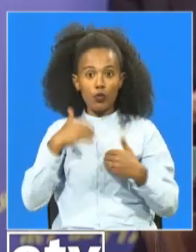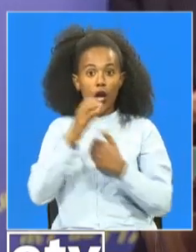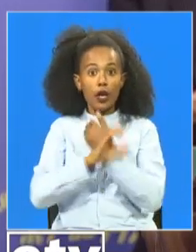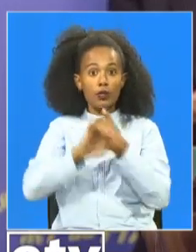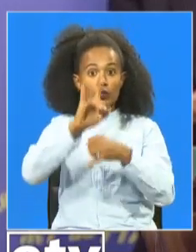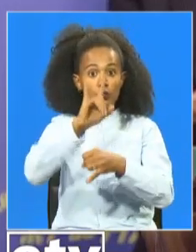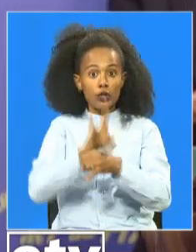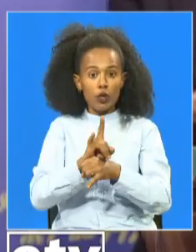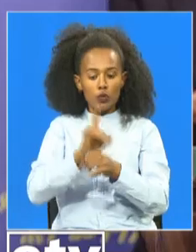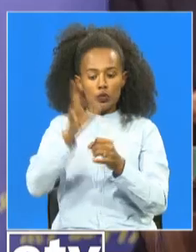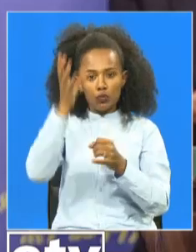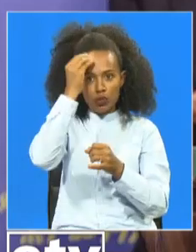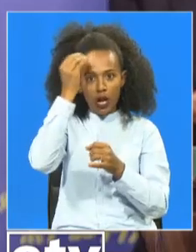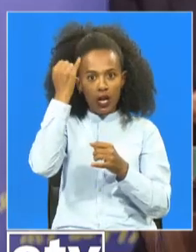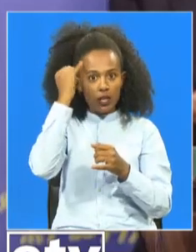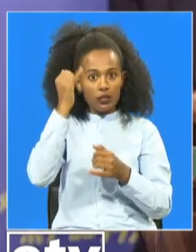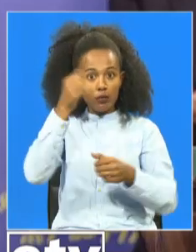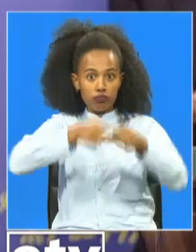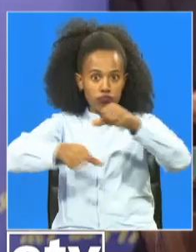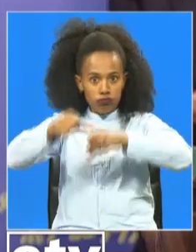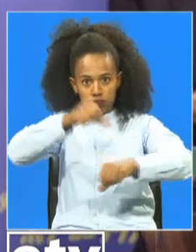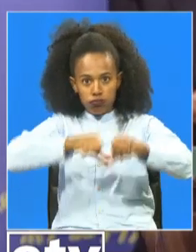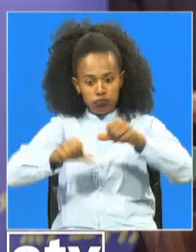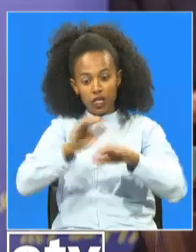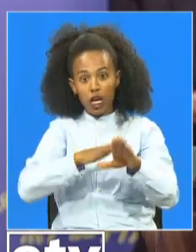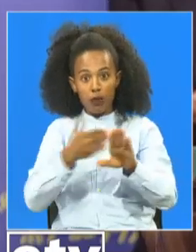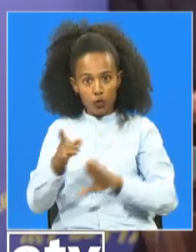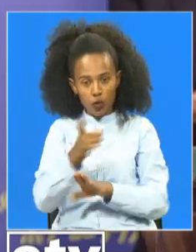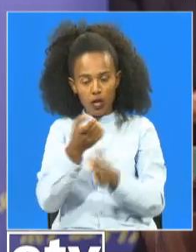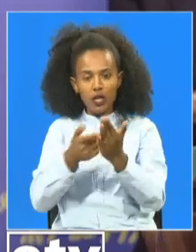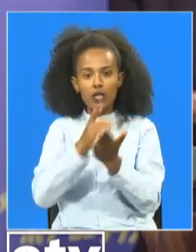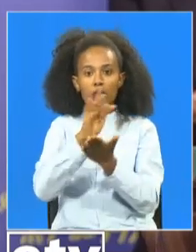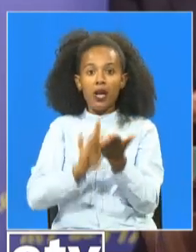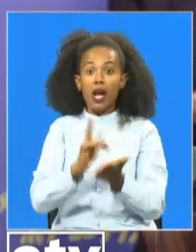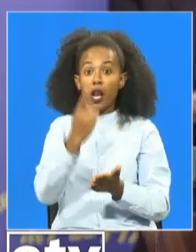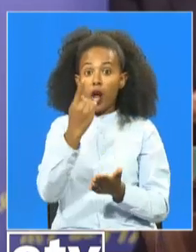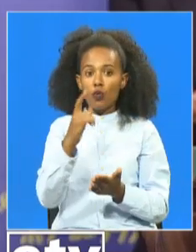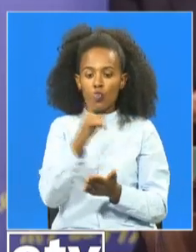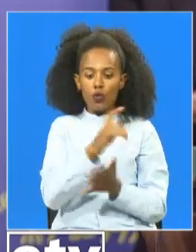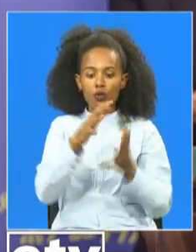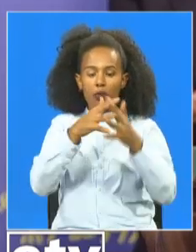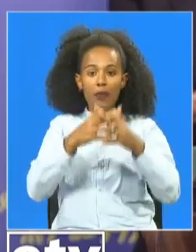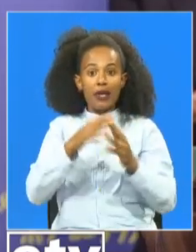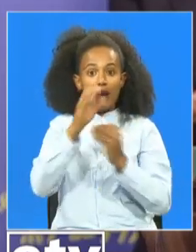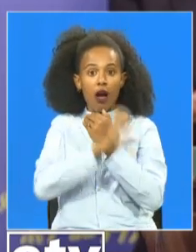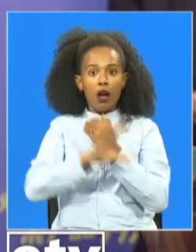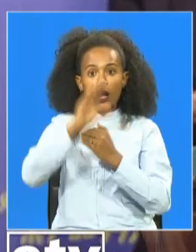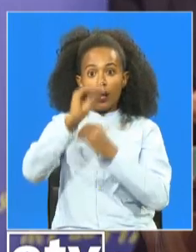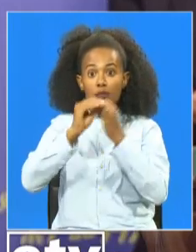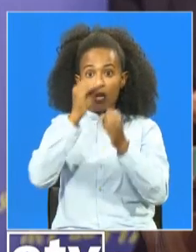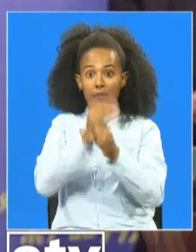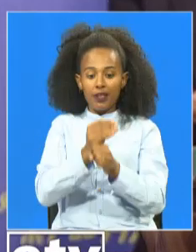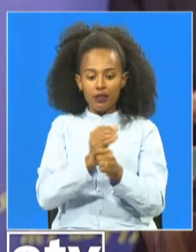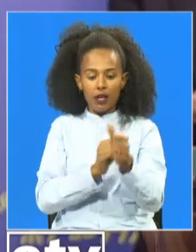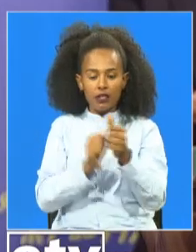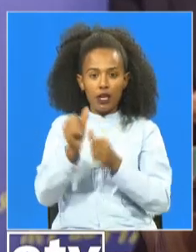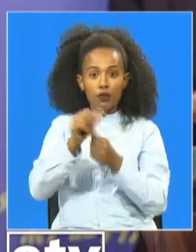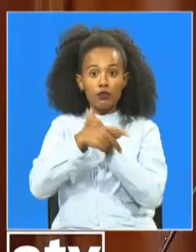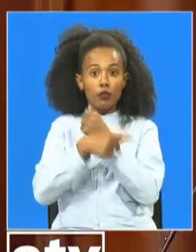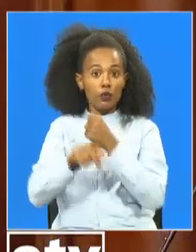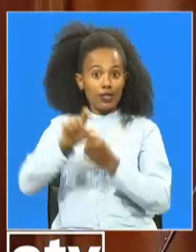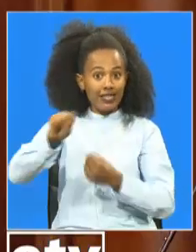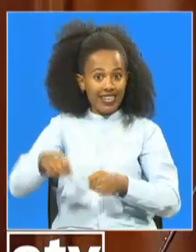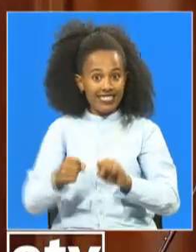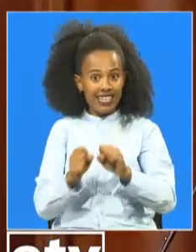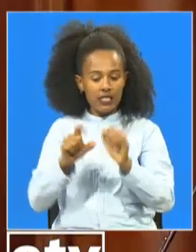የሆኑ ምሁራንም ሀሳብ እንዲያዋጡ ተጋባዥ ሆነዋል። ከእነዚህ መካከል አንዱ የሆኑት በአሜሪካ ሀገር ለ50 ዓመታት ያሳለፉት የፖለቲካ